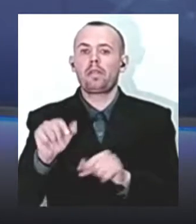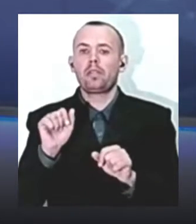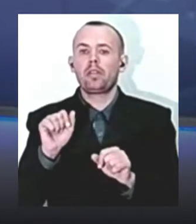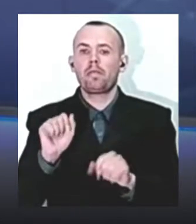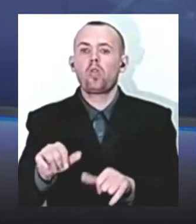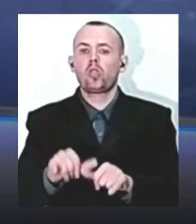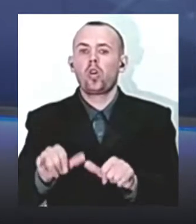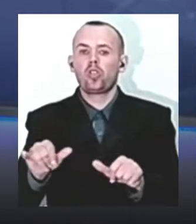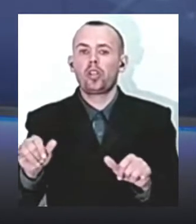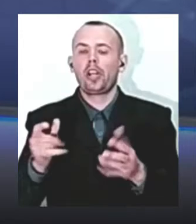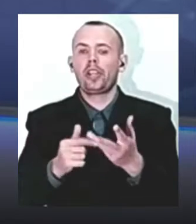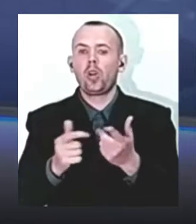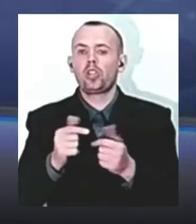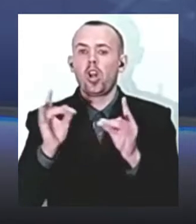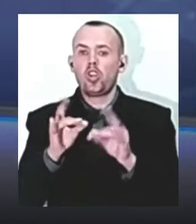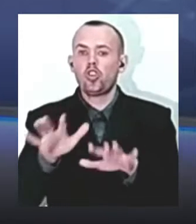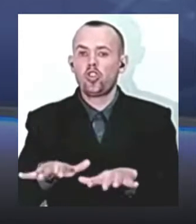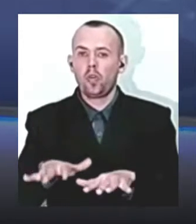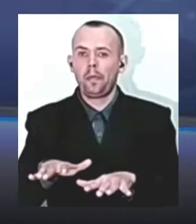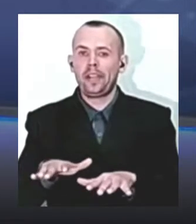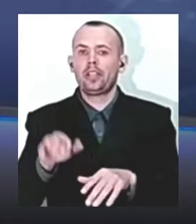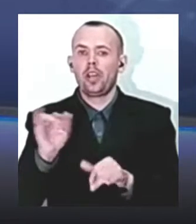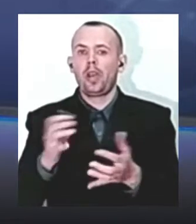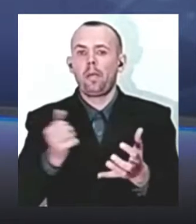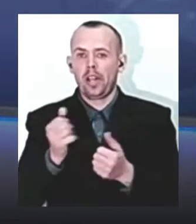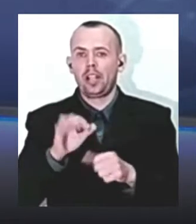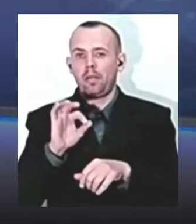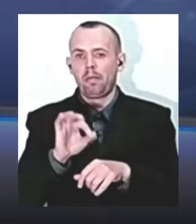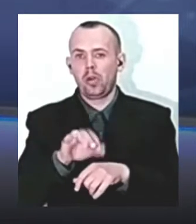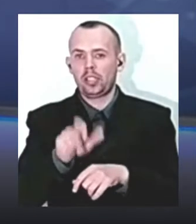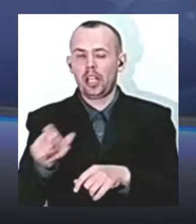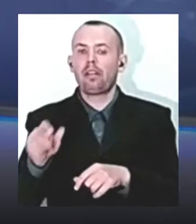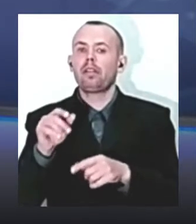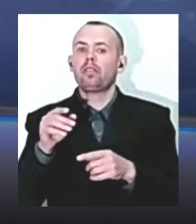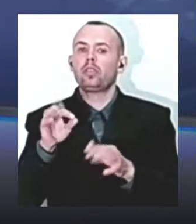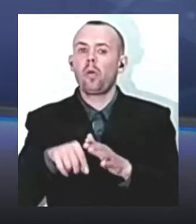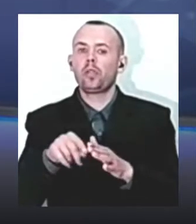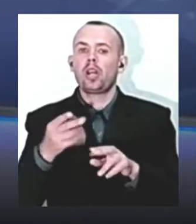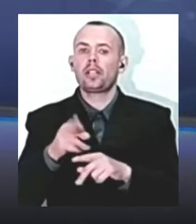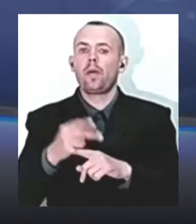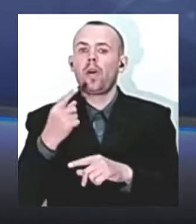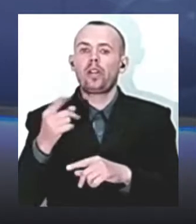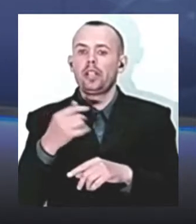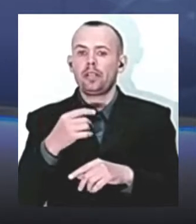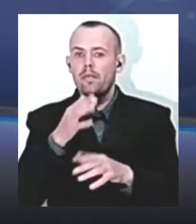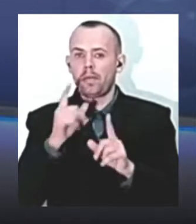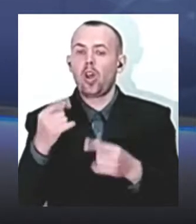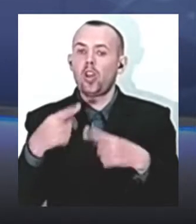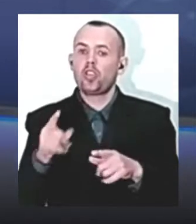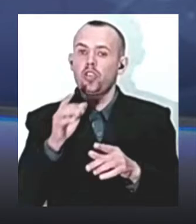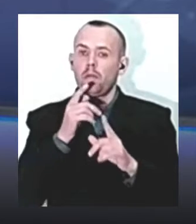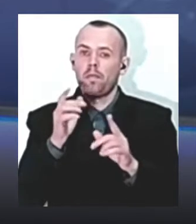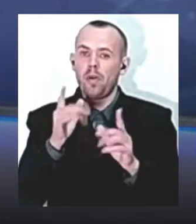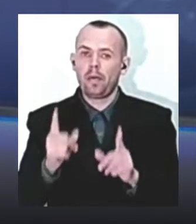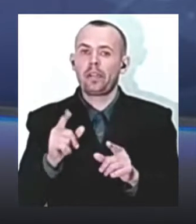кількість ліжкомісць і приймати пацієнтів. Тобто це один із моментів. Інший момент, ми також підняли питання